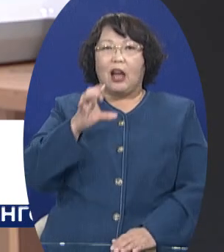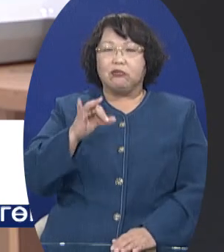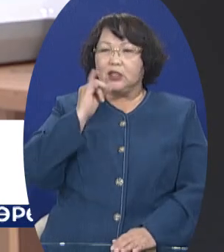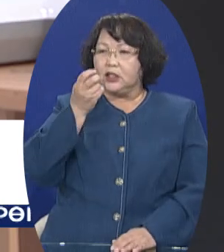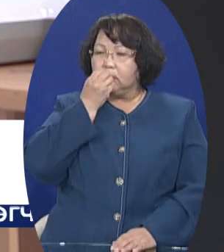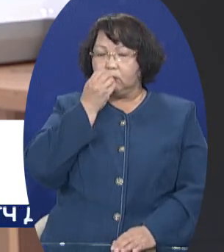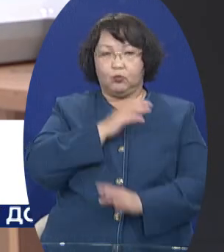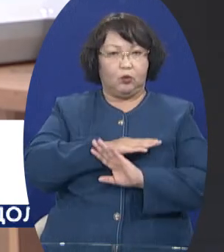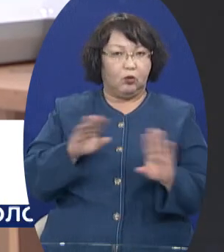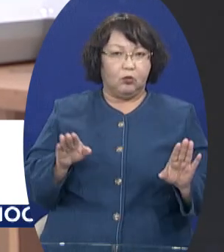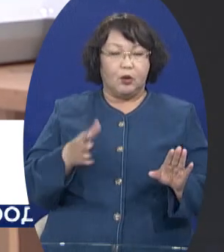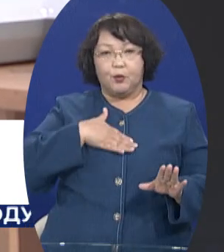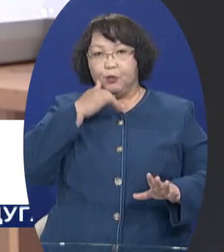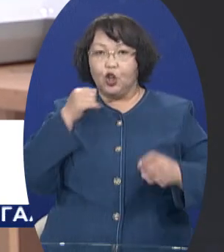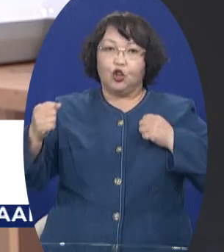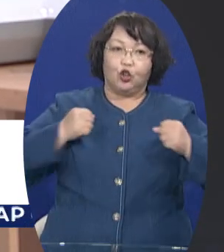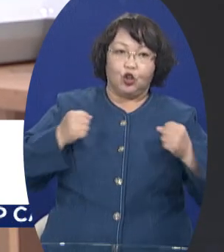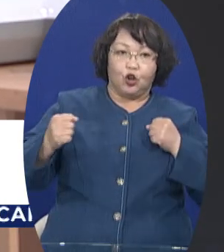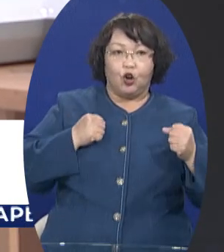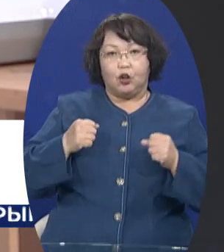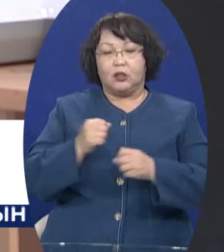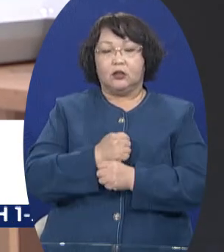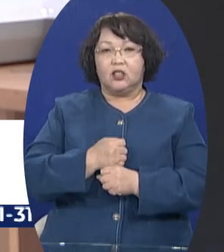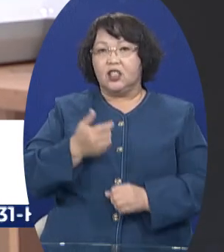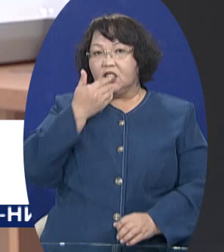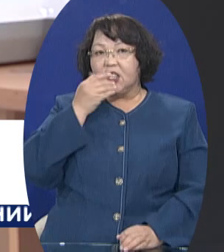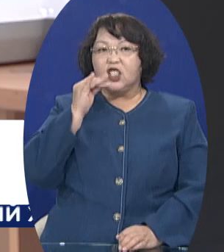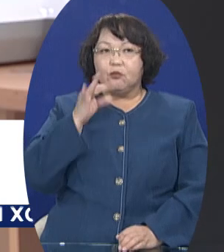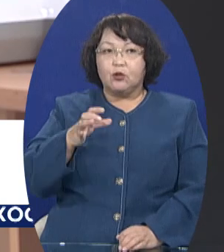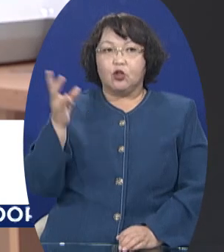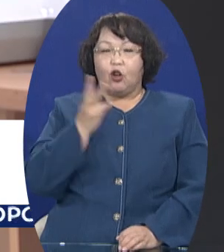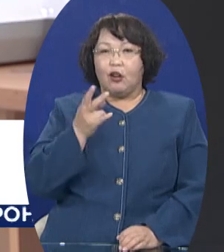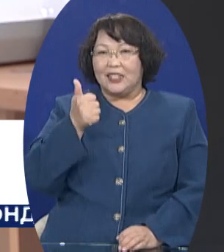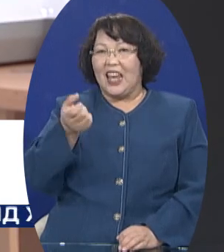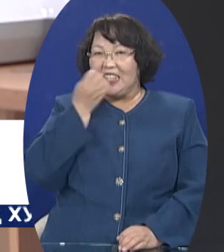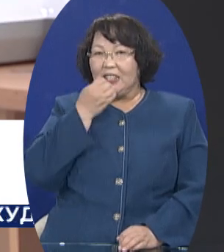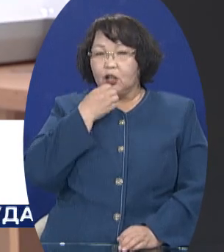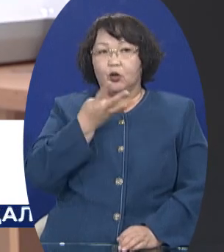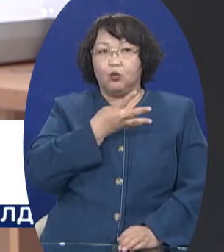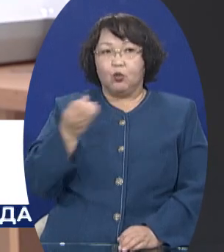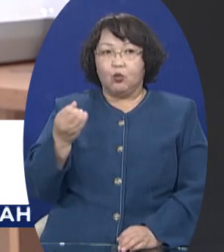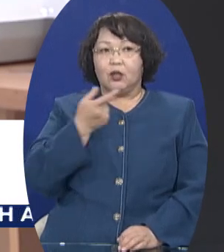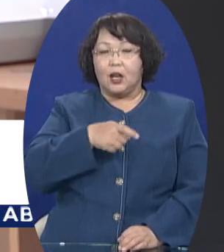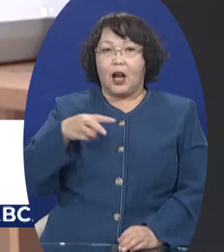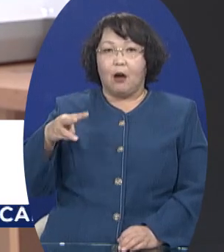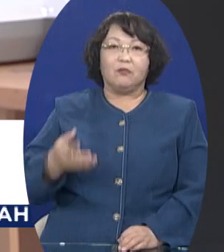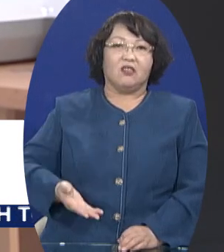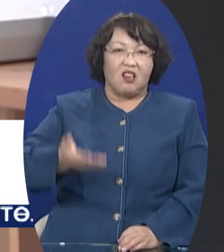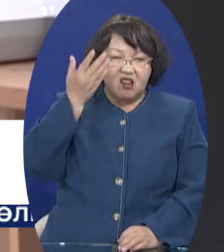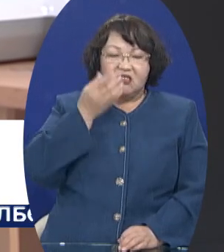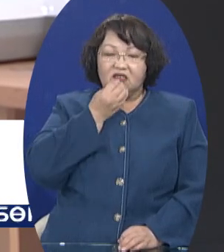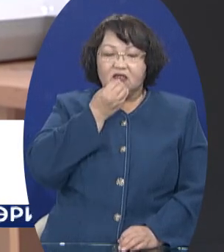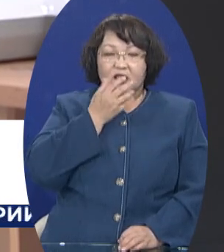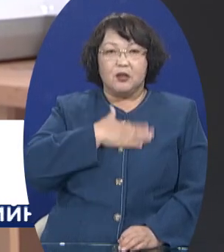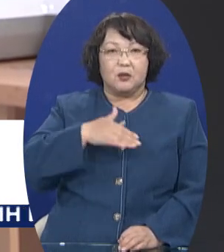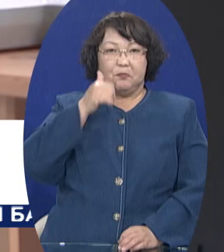өөр тохирсон хөдөлгөөний дасгалыг хийгээрээ жимсний эрэглээ ногооны эрэглээг өдөрт 400 грамаас дээш байлгаж өгөөрээ мөн биеийн жингийн индекс